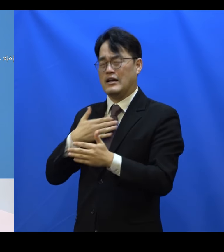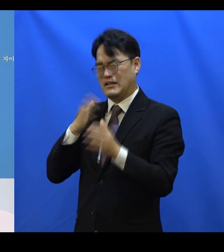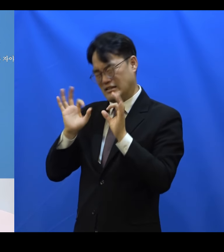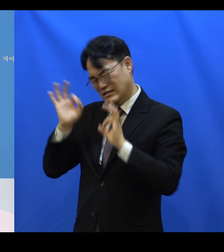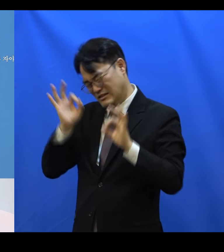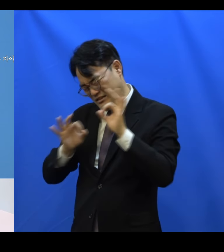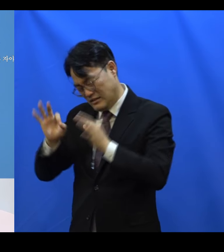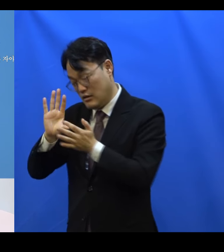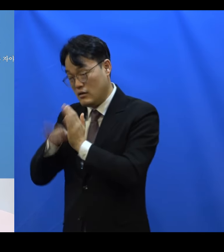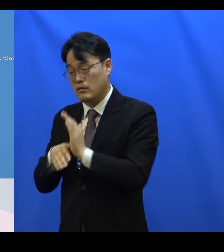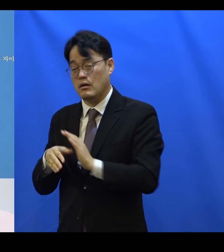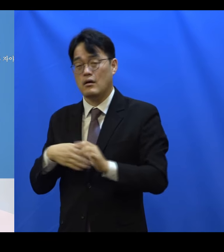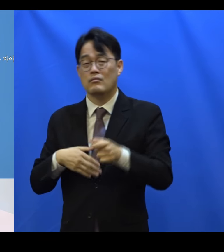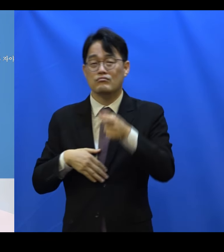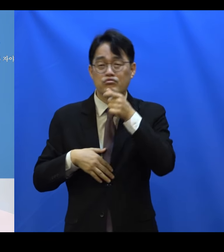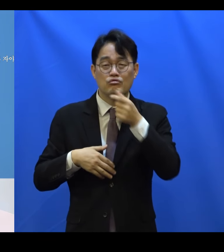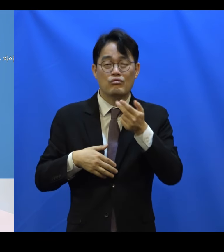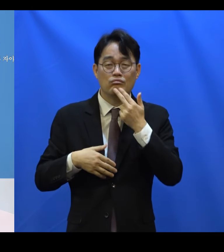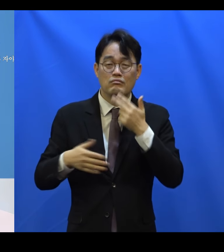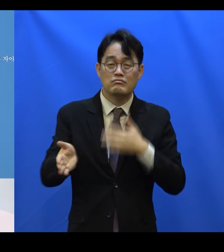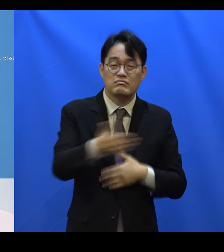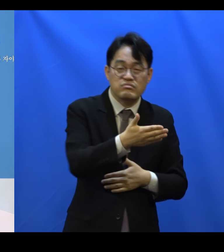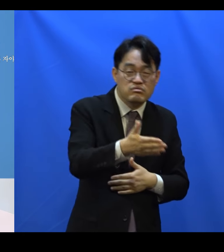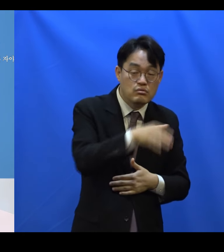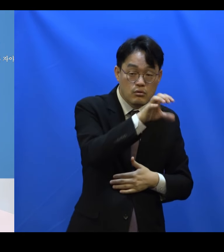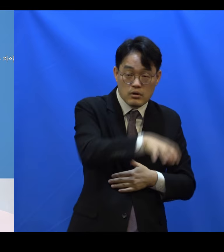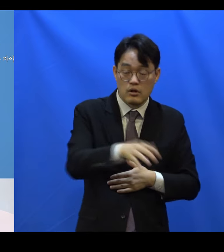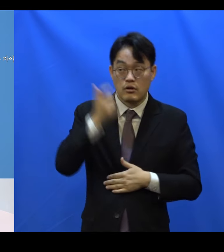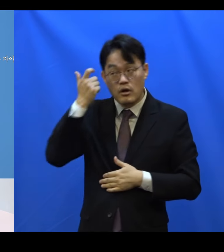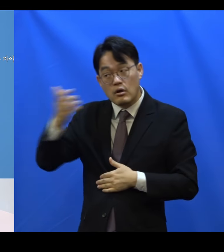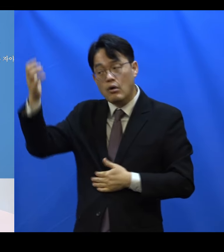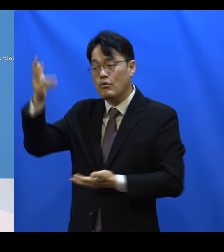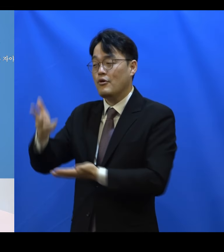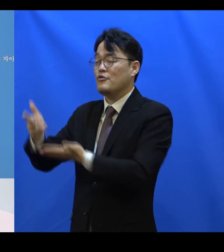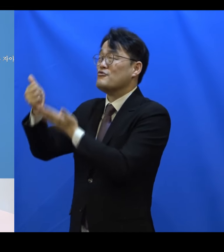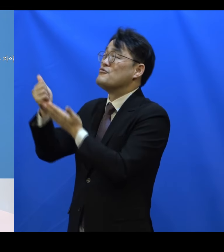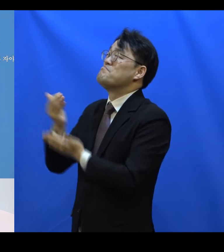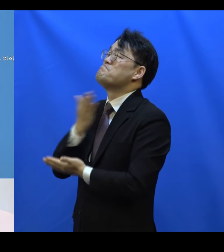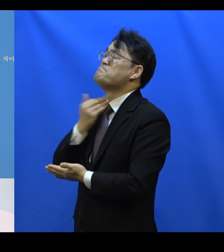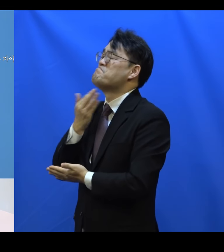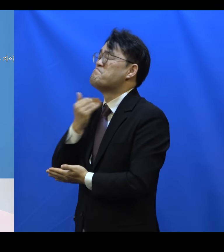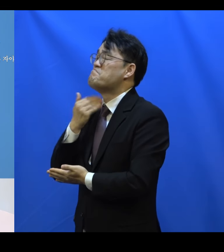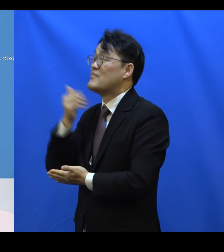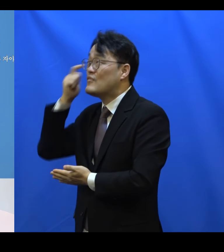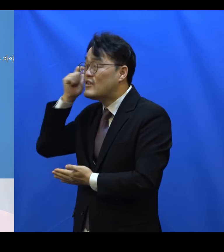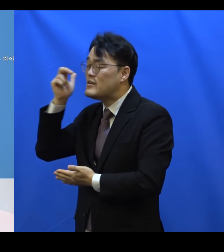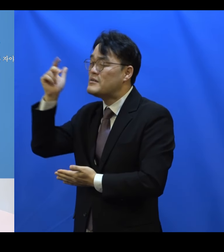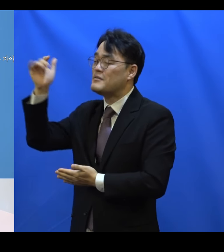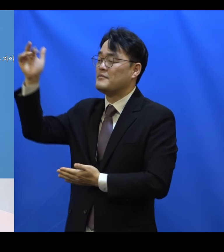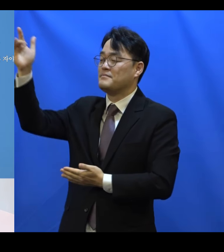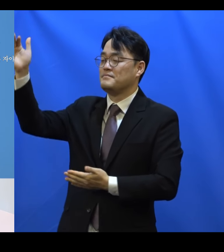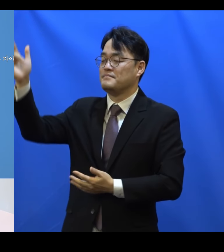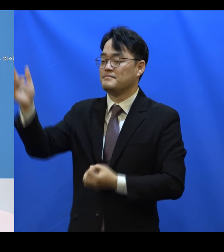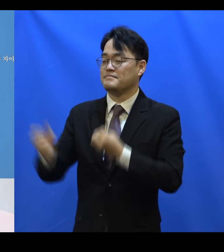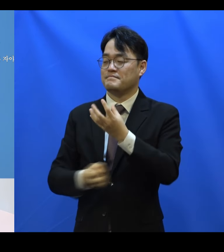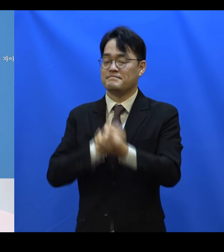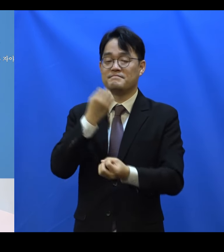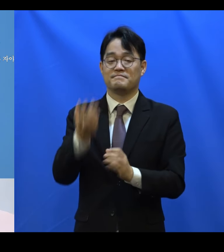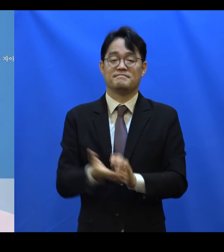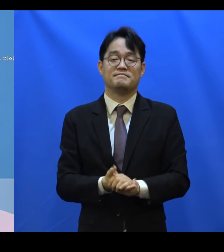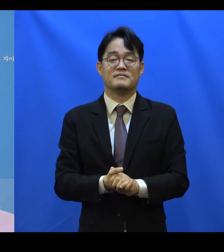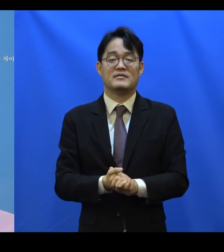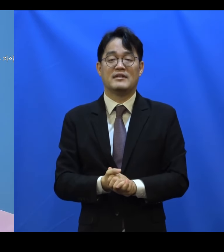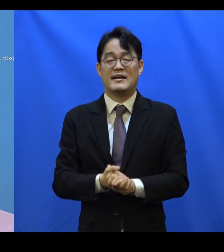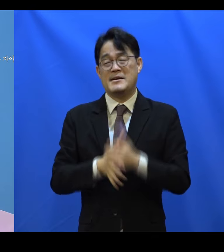땅에서 내 영혼이 주를 갈망하며 내 육체가 주를 앙모하였나이다. 이런 표현이에요. 그러니까 얼마나 간절히